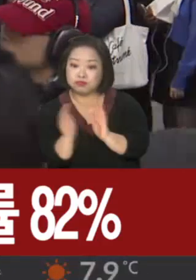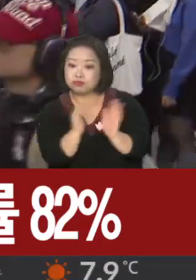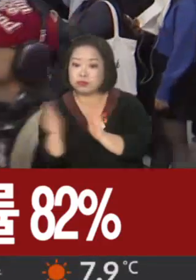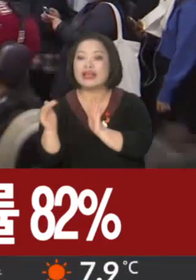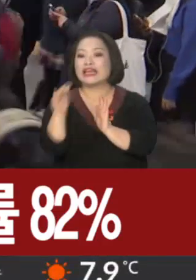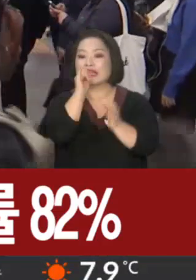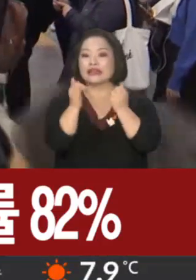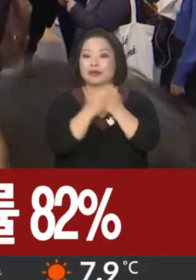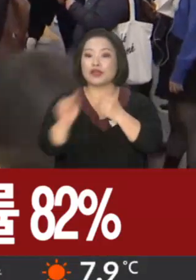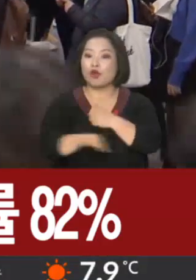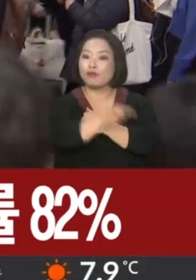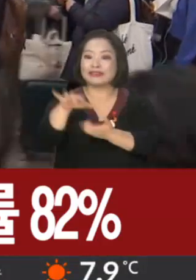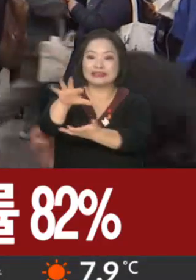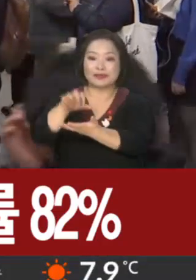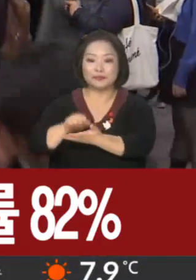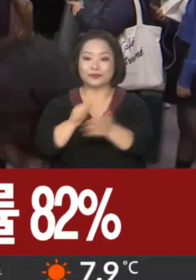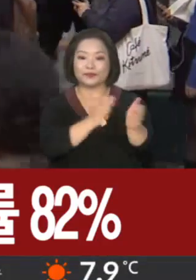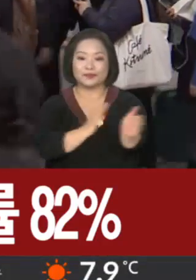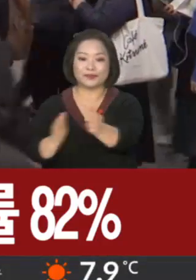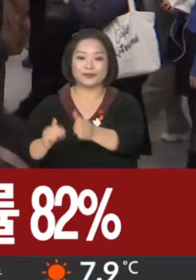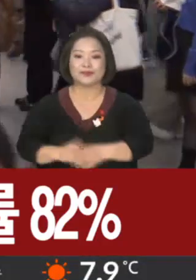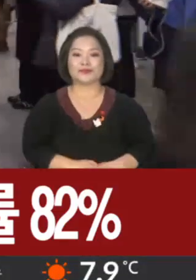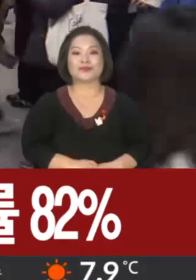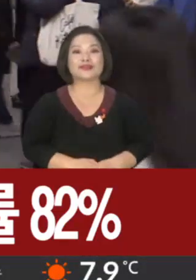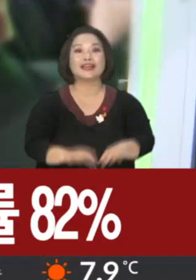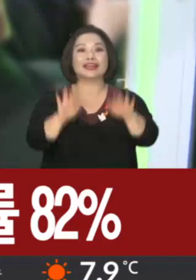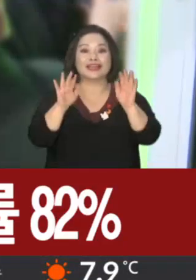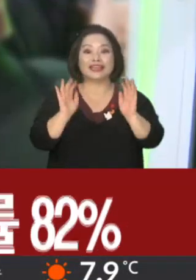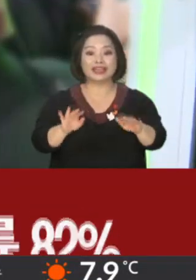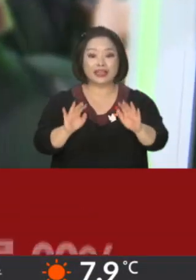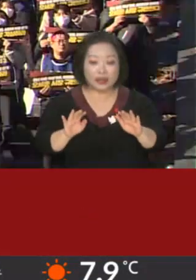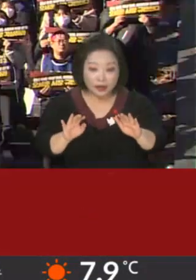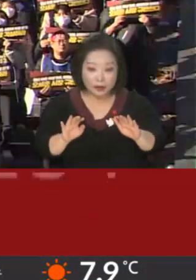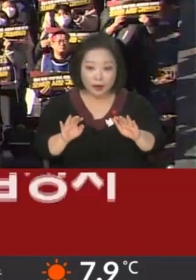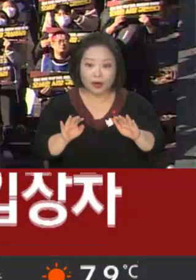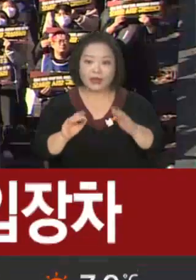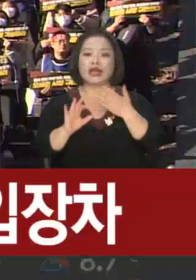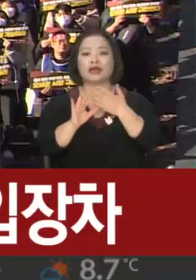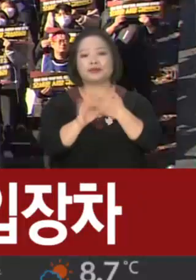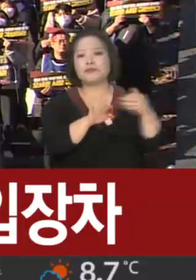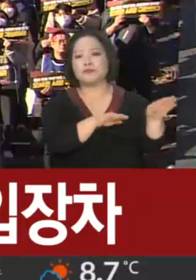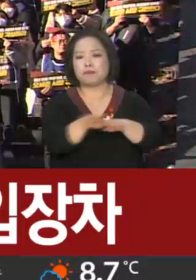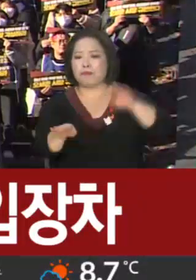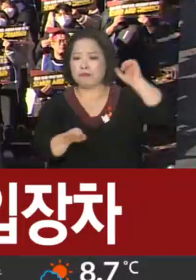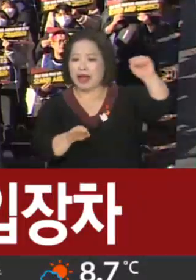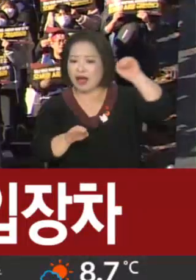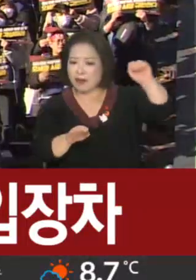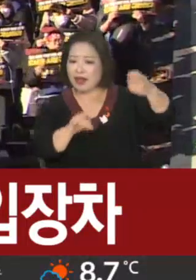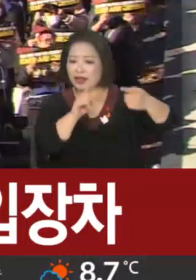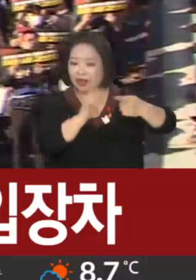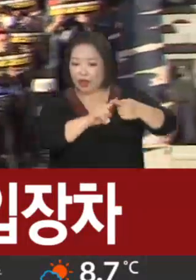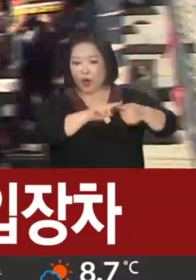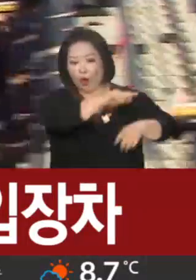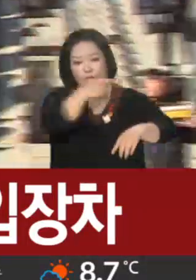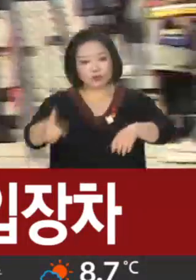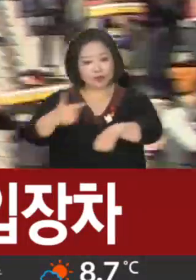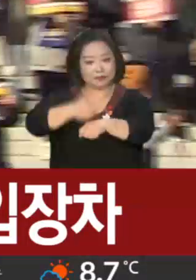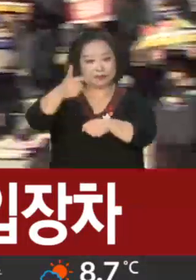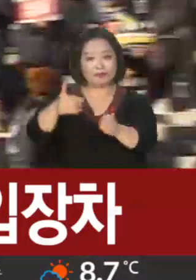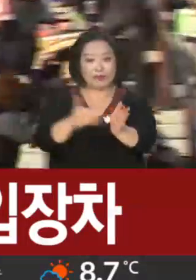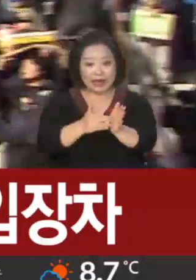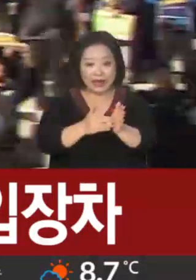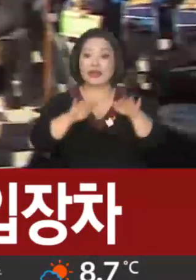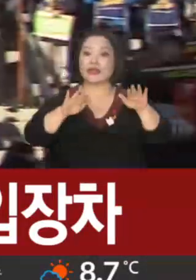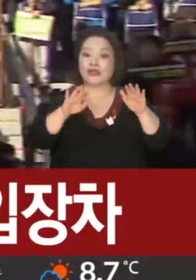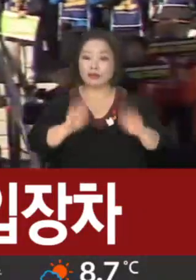있으니 참고하시면 좋을 것 같습니다. 이번 시한부 파업은 이제 잠시 뒤인 오후 6시에 끝날 예정인데요.